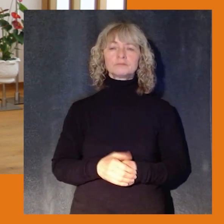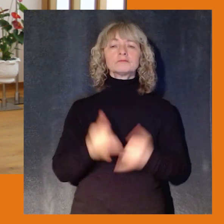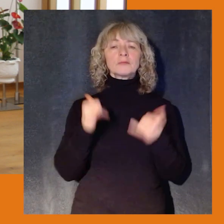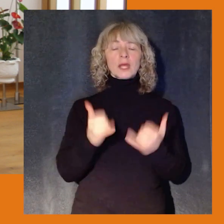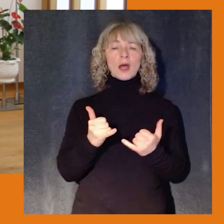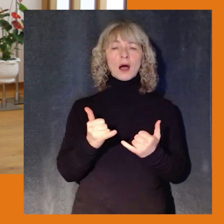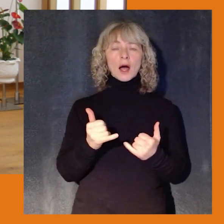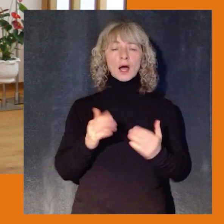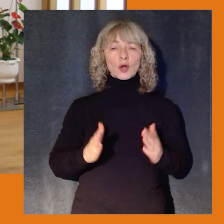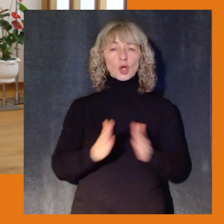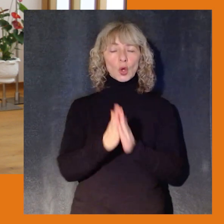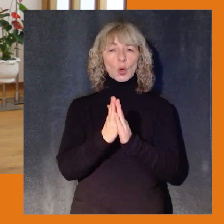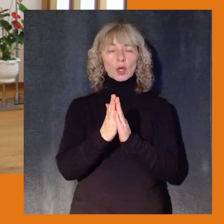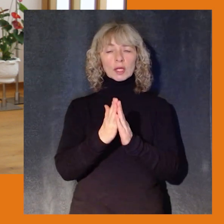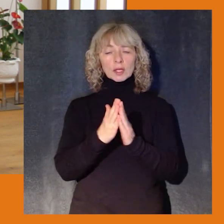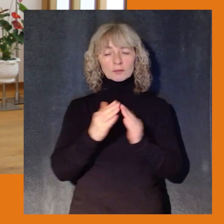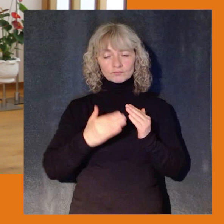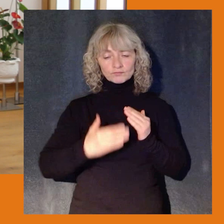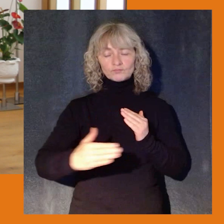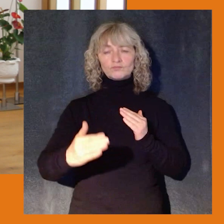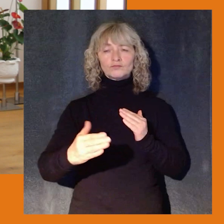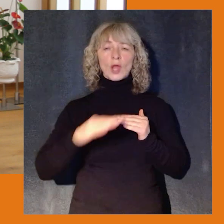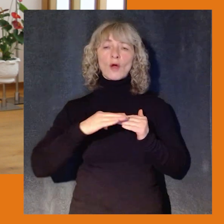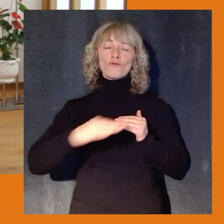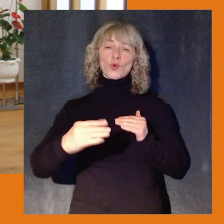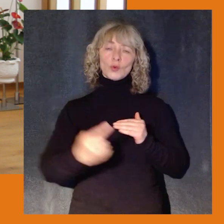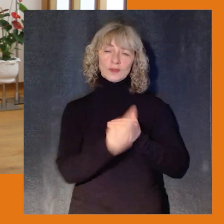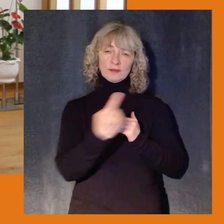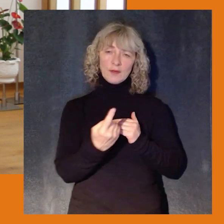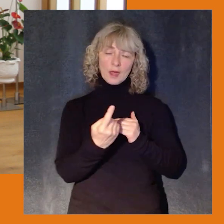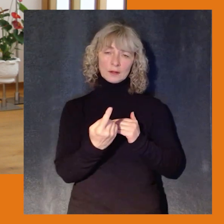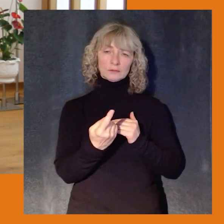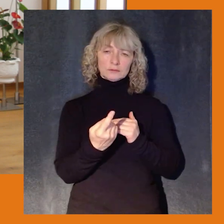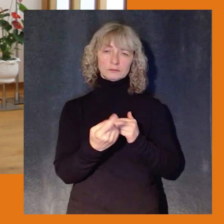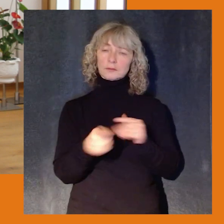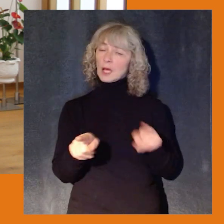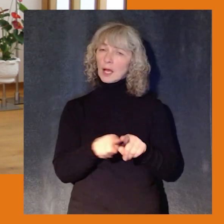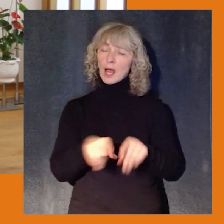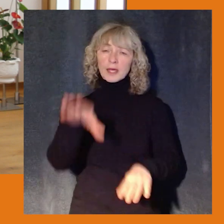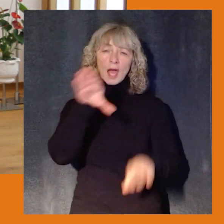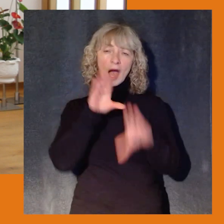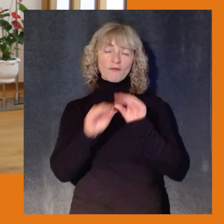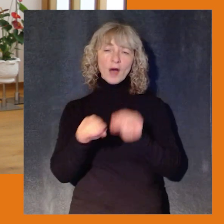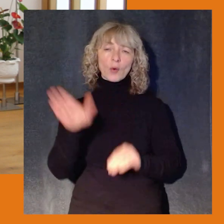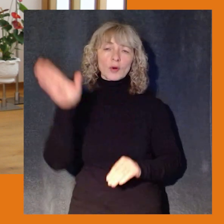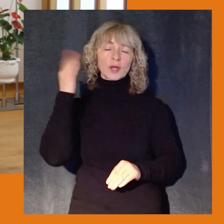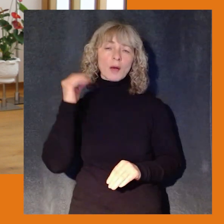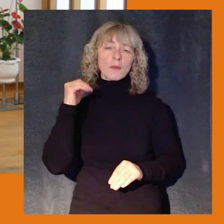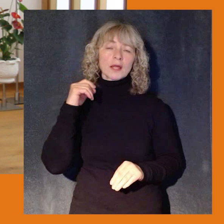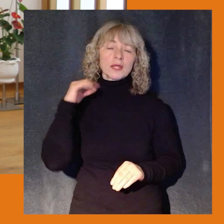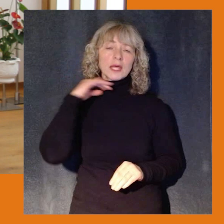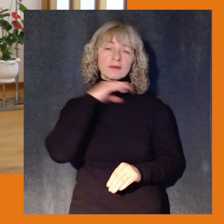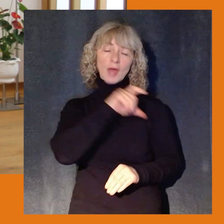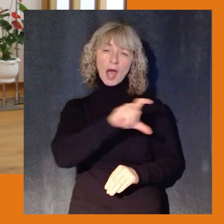Ja, wir sind als Kirche in einer Wüstenzeit. Diese Erfahrung macht das Volk Israel,